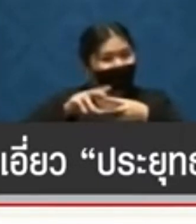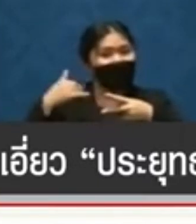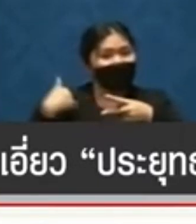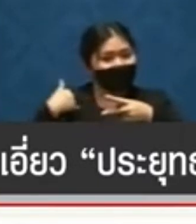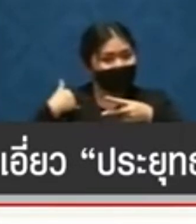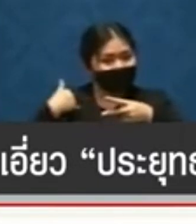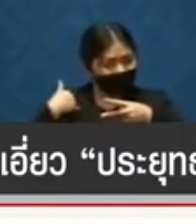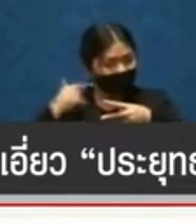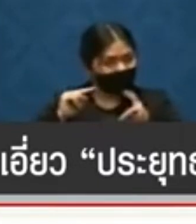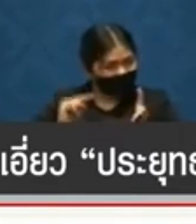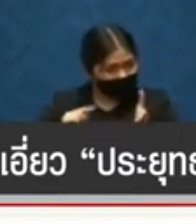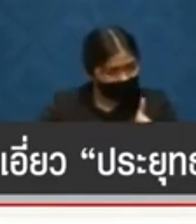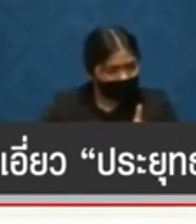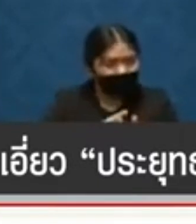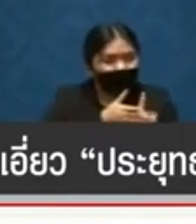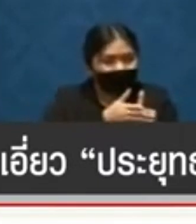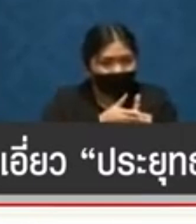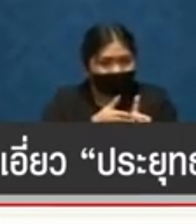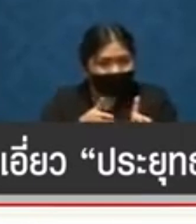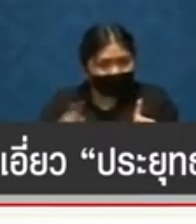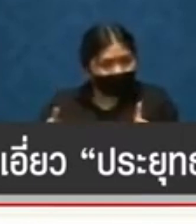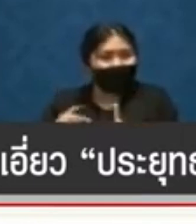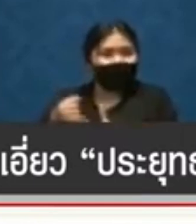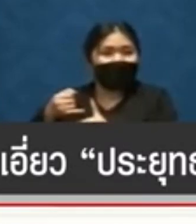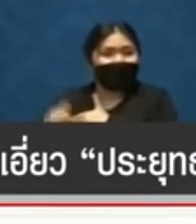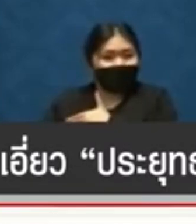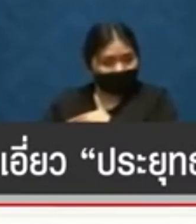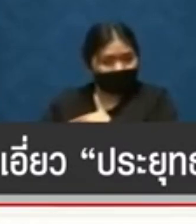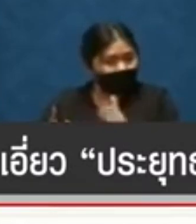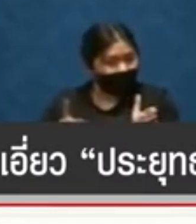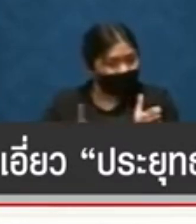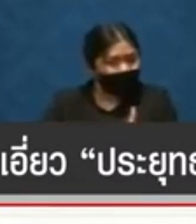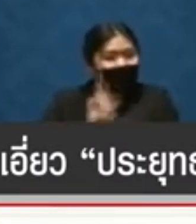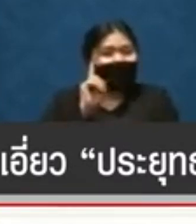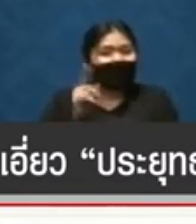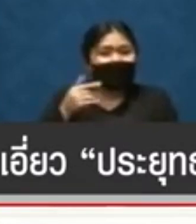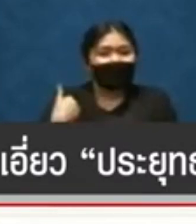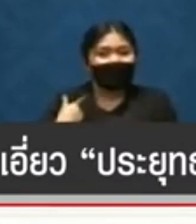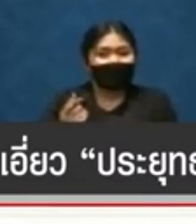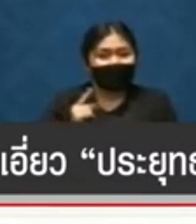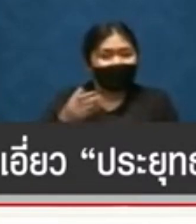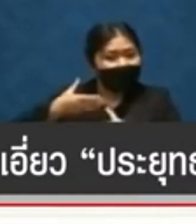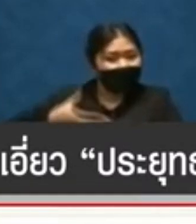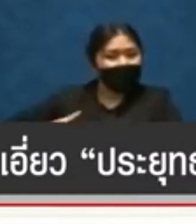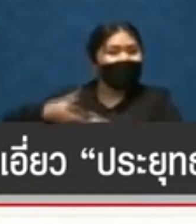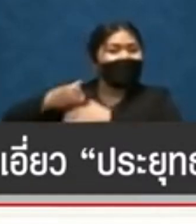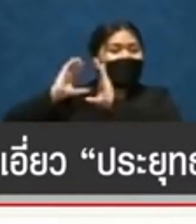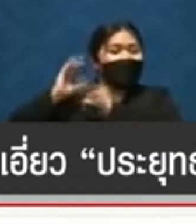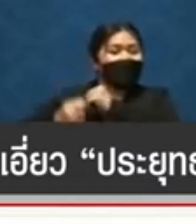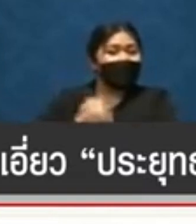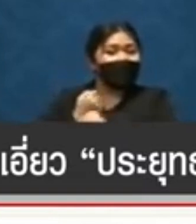คนไทยด้วยกันแสวงอำนาจคนบางคนแสวงจนได้เป็นสวเป็นรัฐมนตรีและเป็นนายกรัฐมนตรี